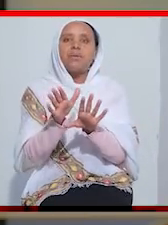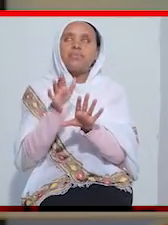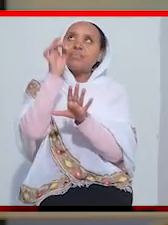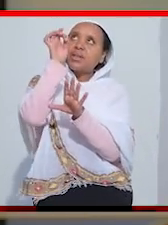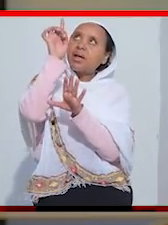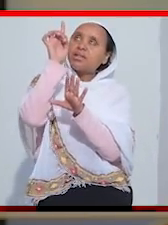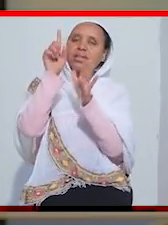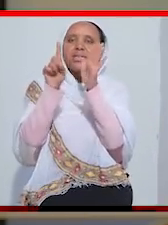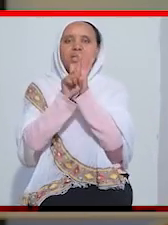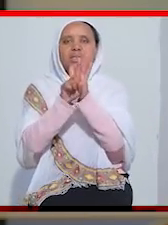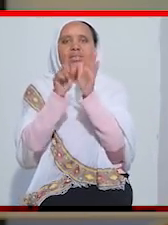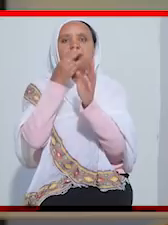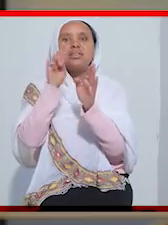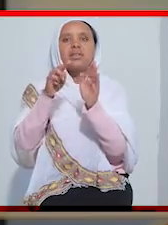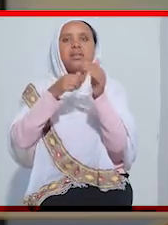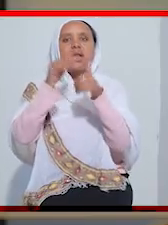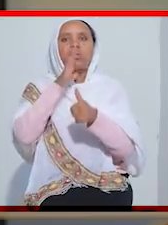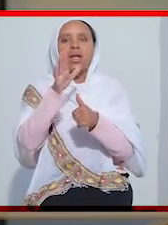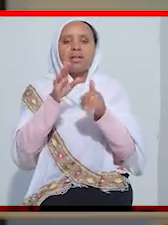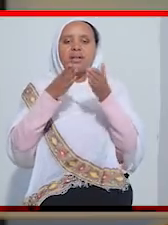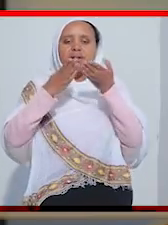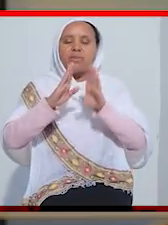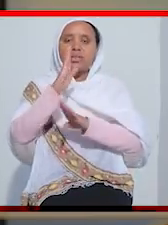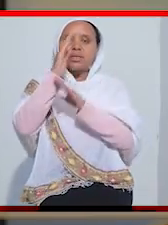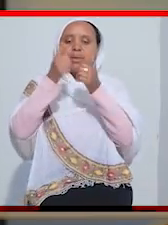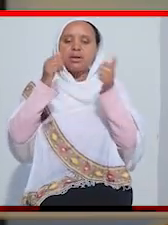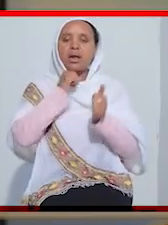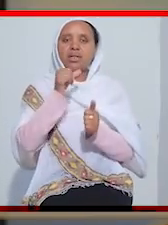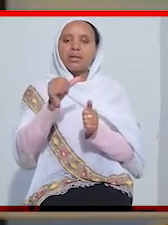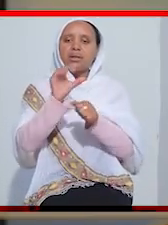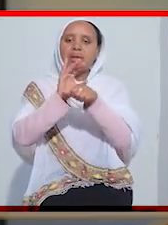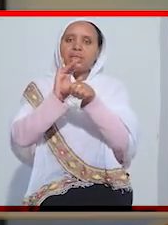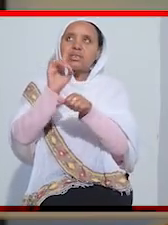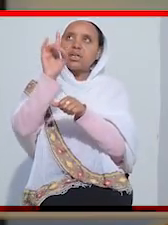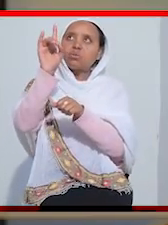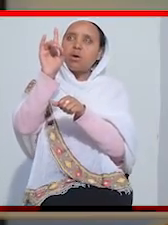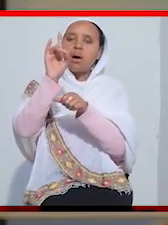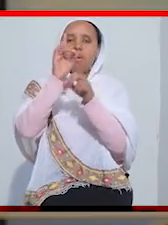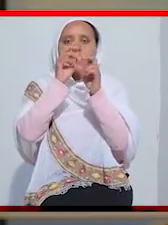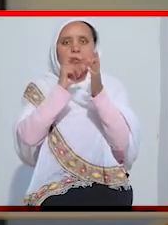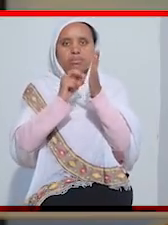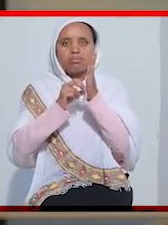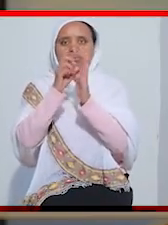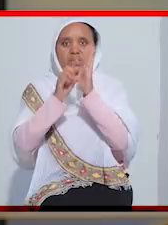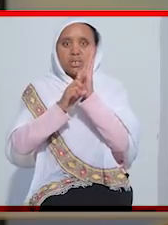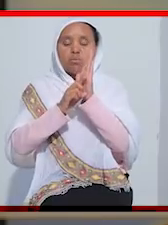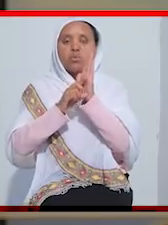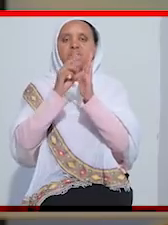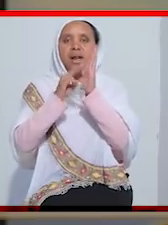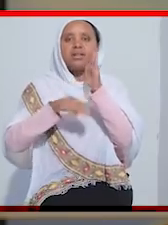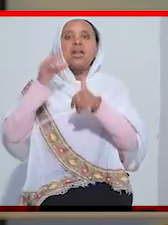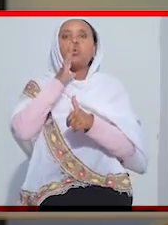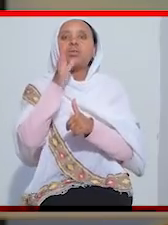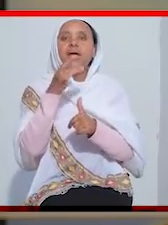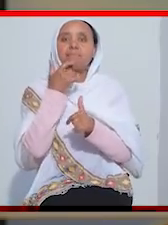እንዳላጣ ከአንተ ሕግ ትእዛዝ እንዳልወጣ ከፈቃድ እግዚአብሔር እንዳልለይ ከቤተ ክርስቲያኒቷ ዶግማ፣ ቀኖና፣